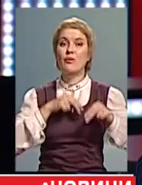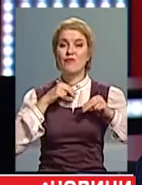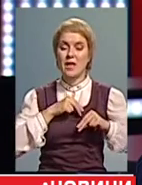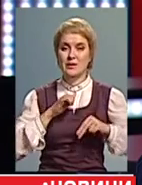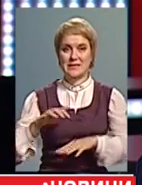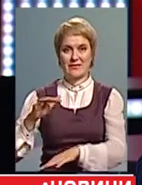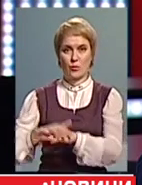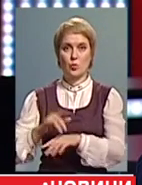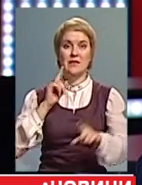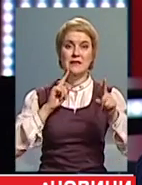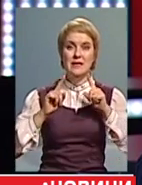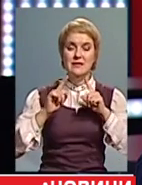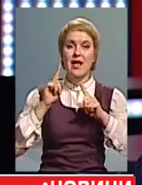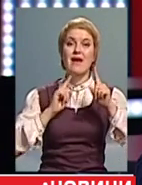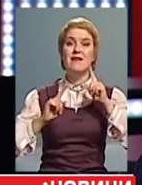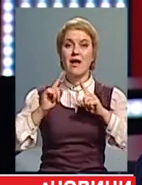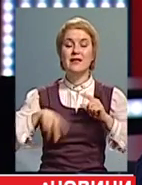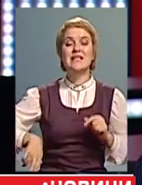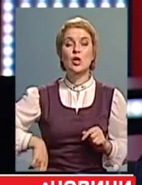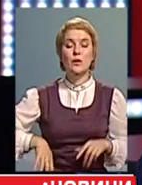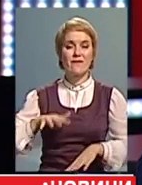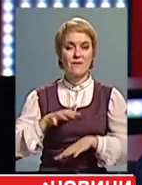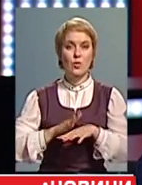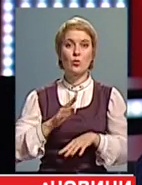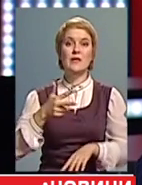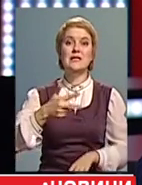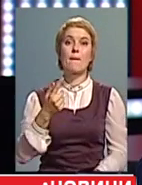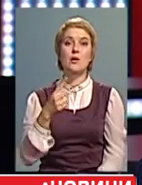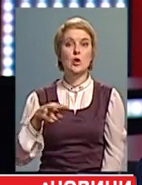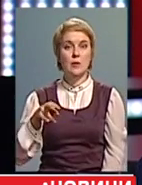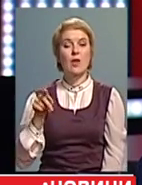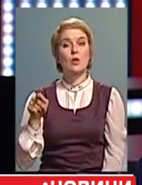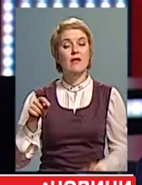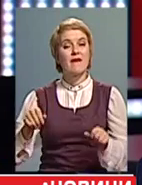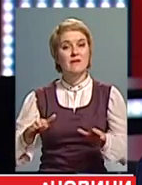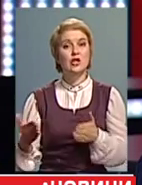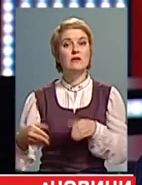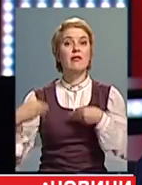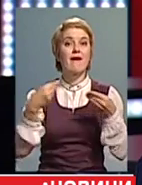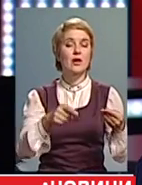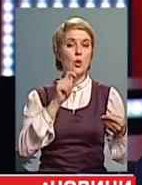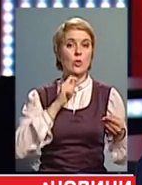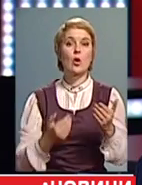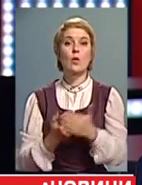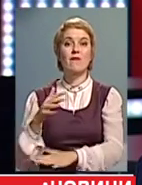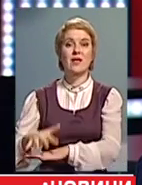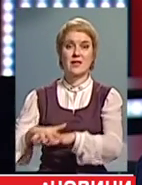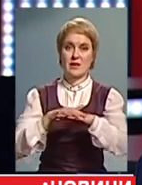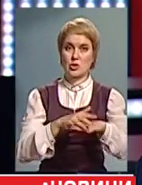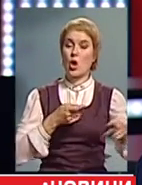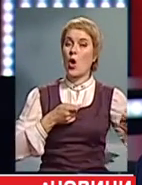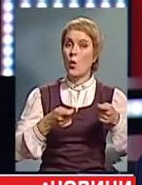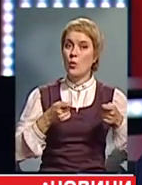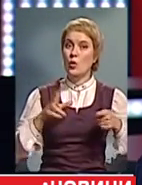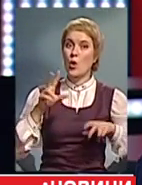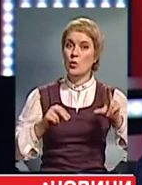Засідання ради директорів МВФ, ймовірно, відбудеться 31 липня. Тоді й вирішать, чи давати Україні новий транш. Утім, в уряді розраховують на позику не